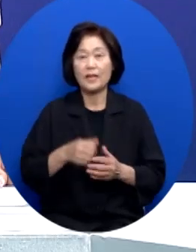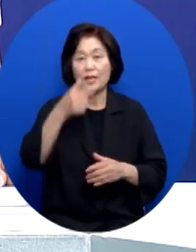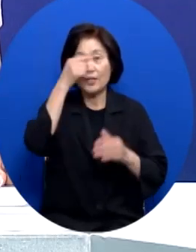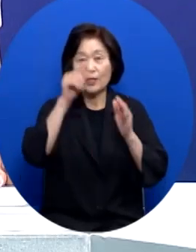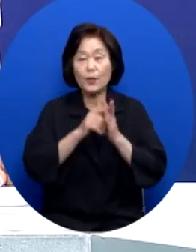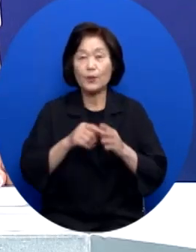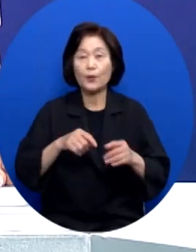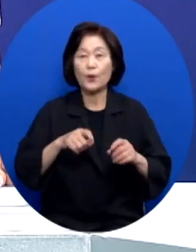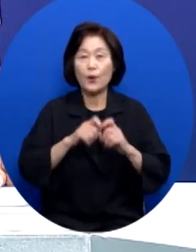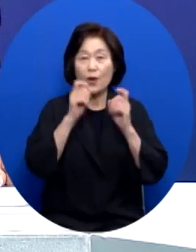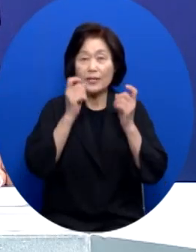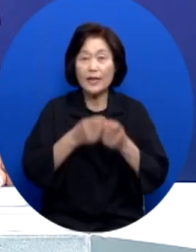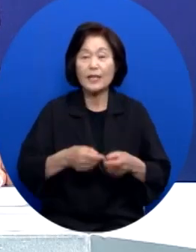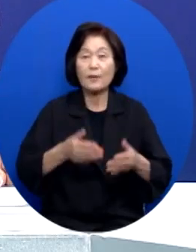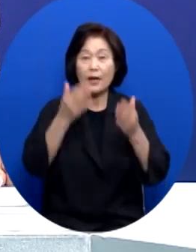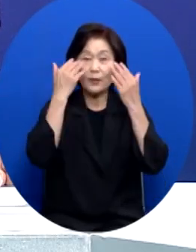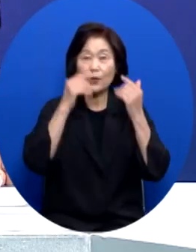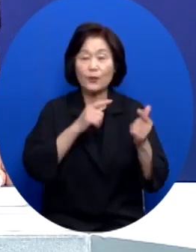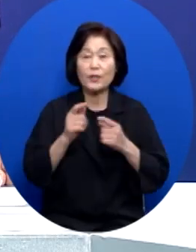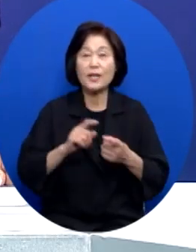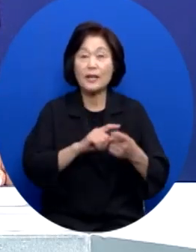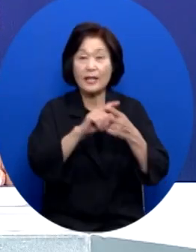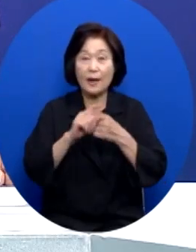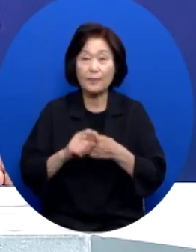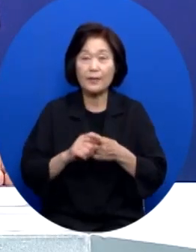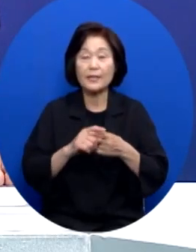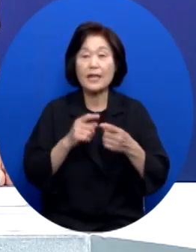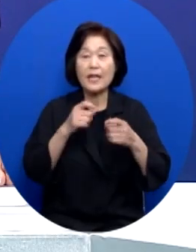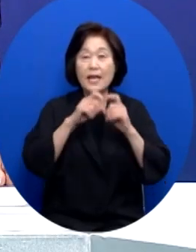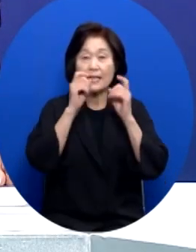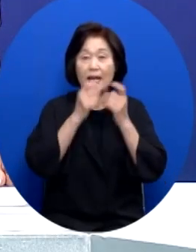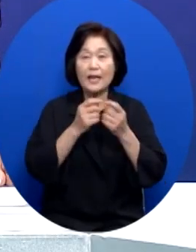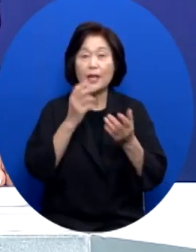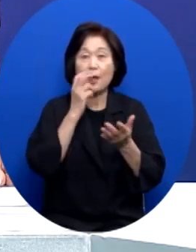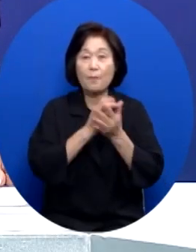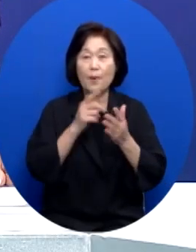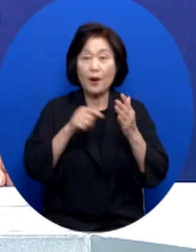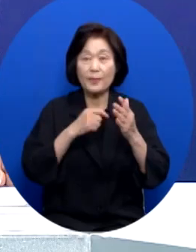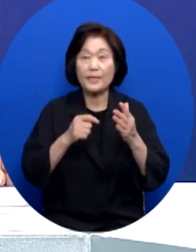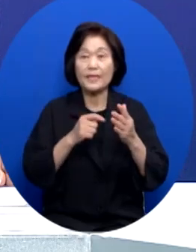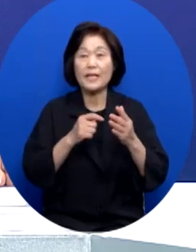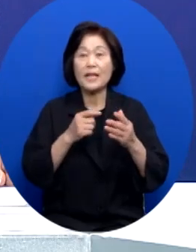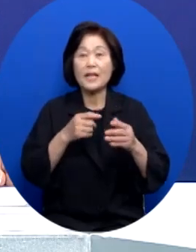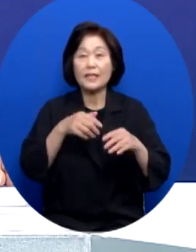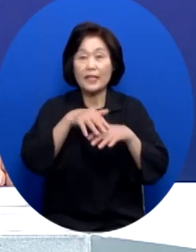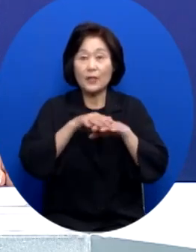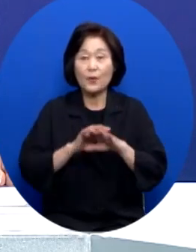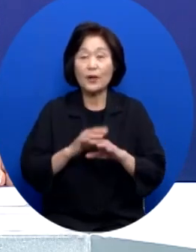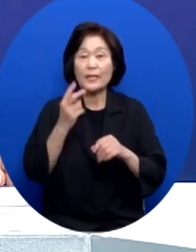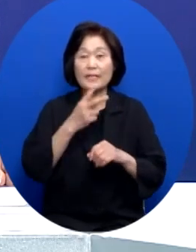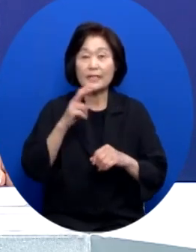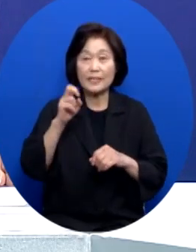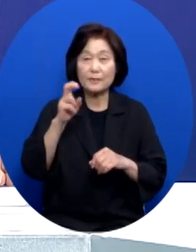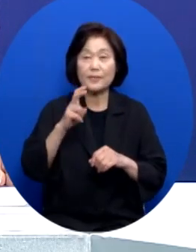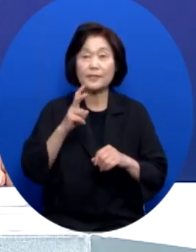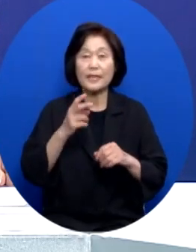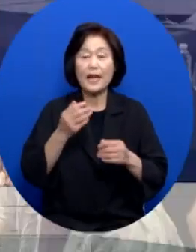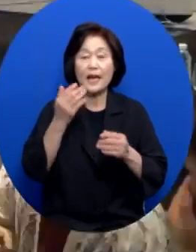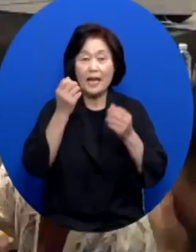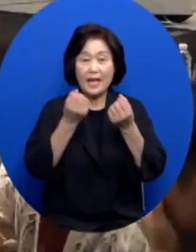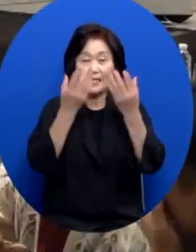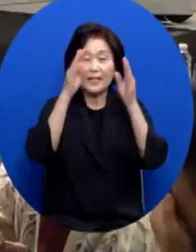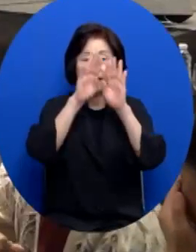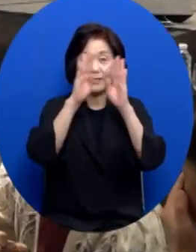기독교 사립학교들의 연합체인 사학법인 미션 네트워크가 2024 사학미션 포럼을 열었습니다.